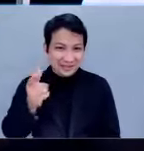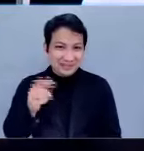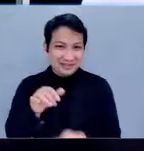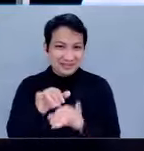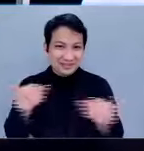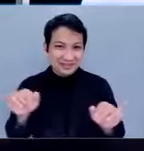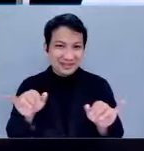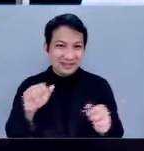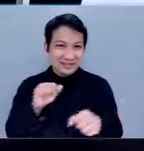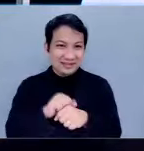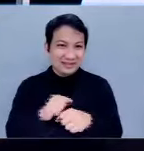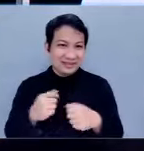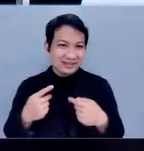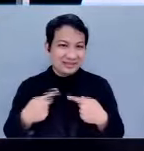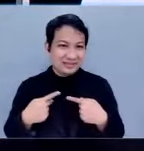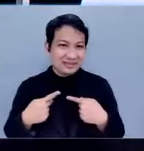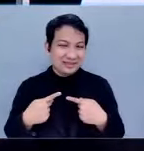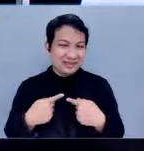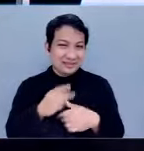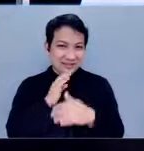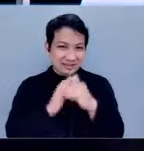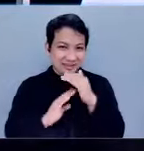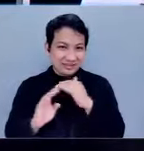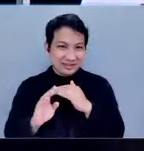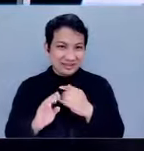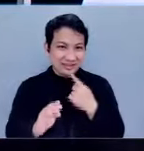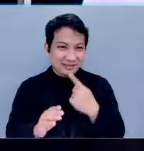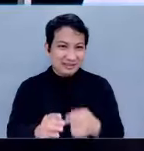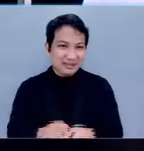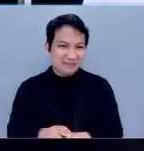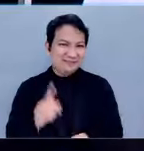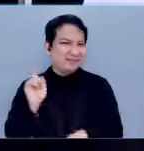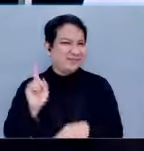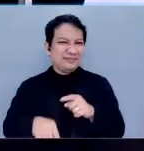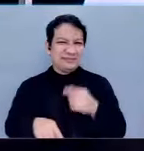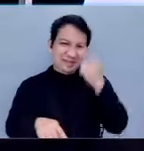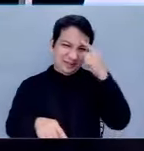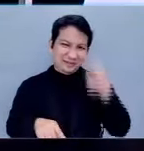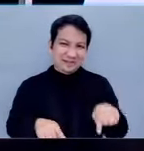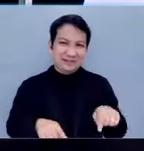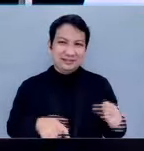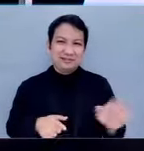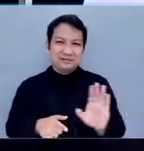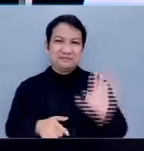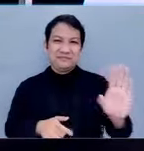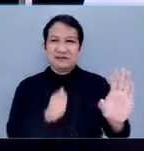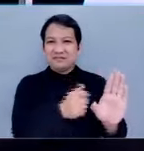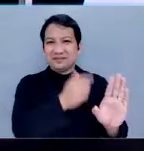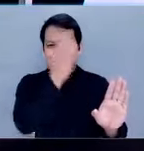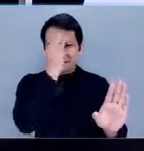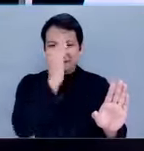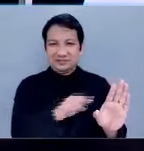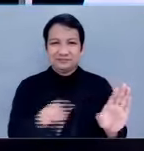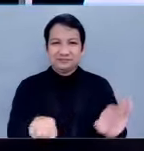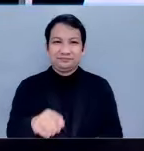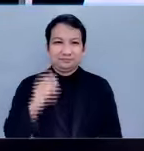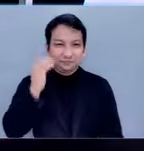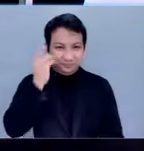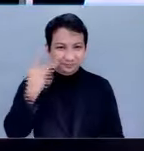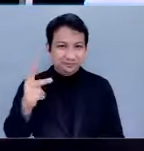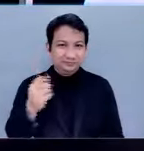They have the humility and say, ay, hindi namin yon alam. So, mas alam nila yon. Si Donnie, nagkamali